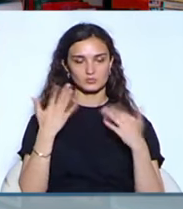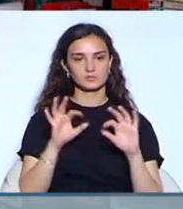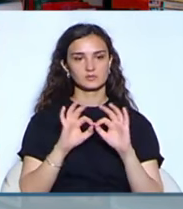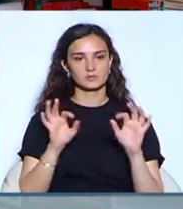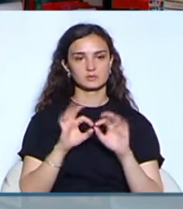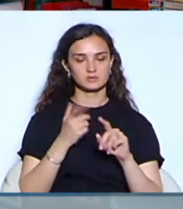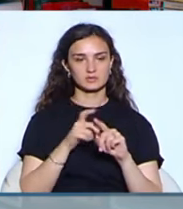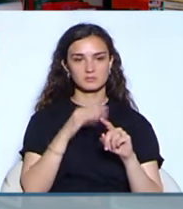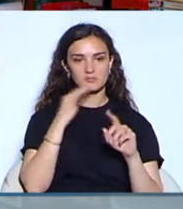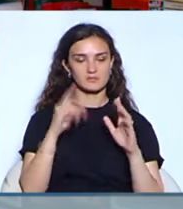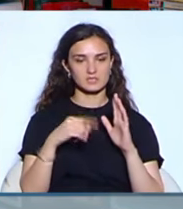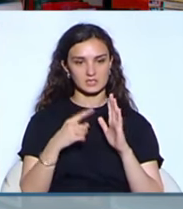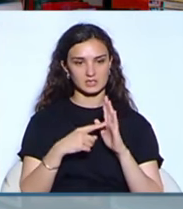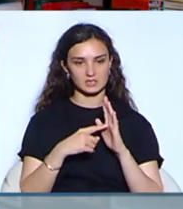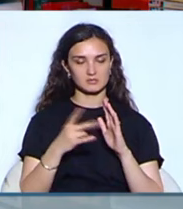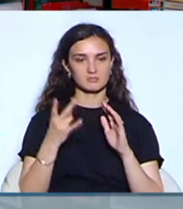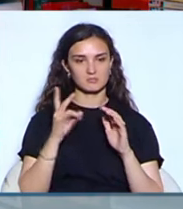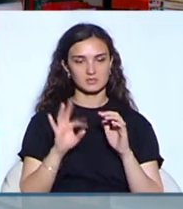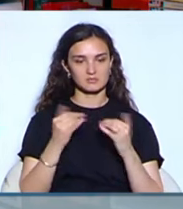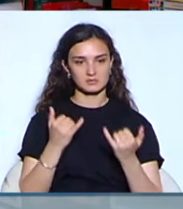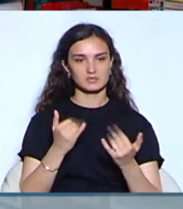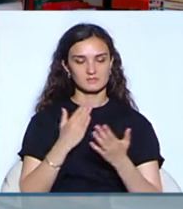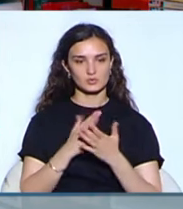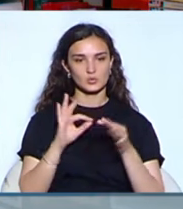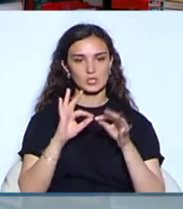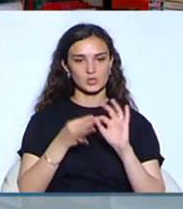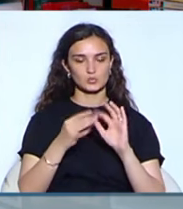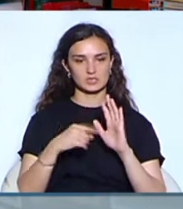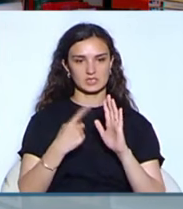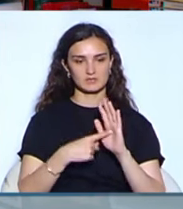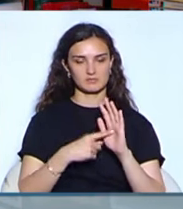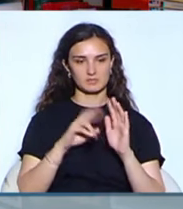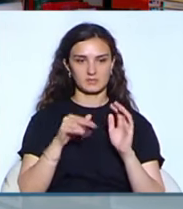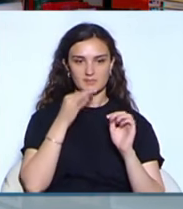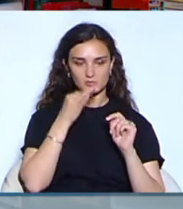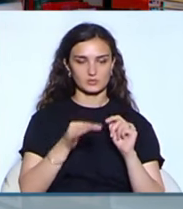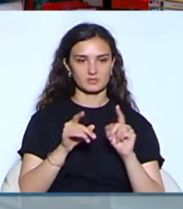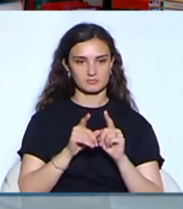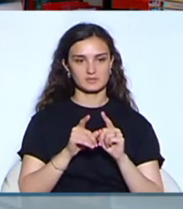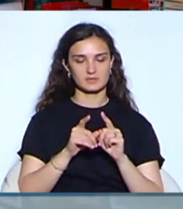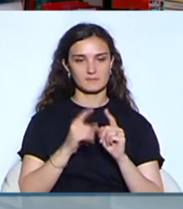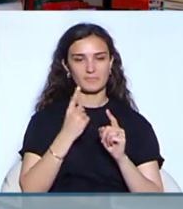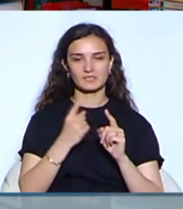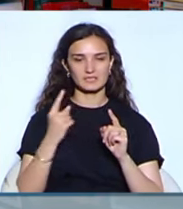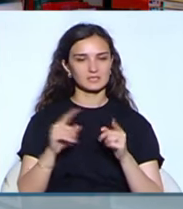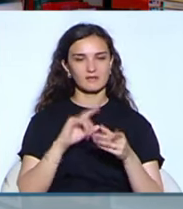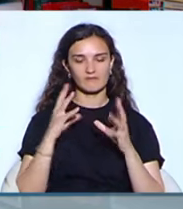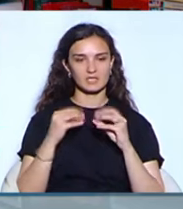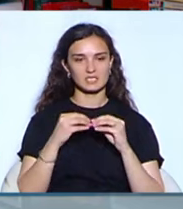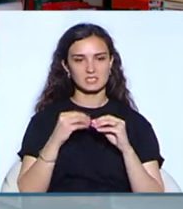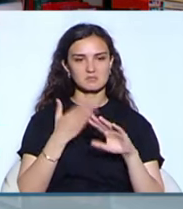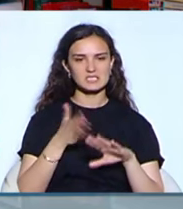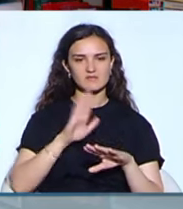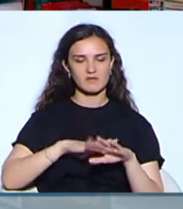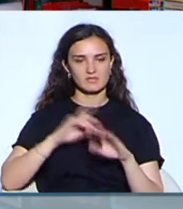განუმარტეთ ძალიან ბევრი საკითხი, მაგრამ დღეს გვაქვს კონკრეტული კითხვები და კონკრეტული პასუხებიც. ერთ-ერთი ყველაზე